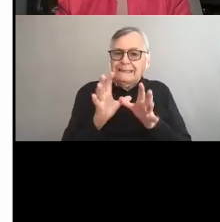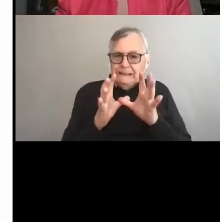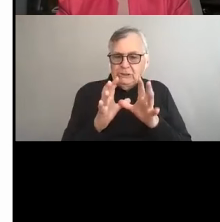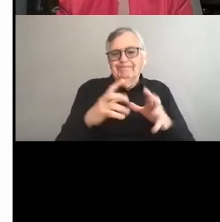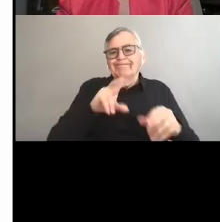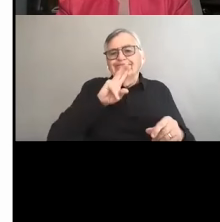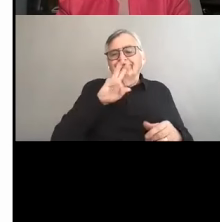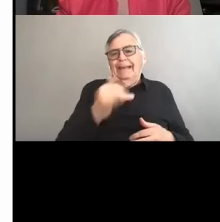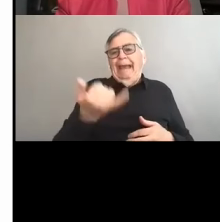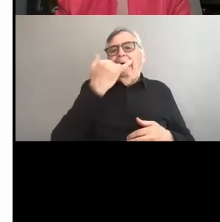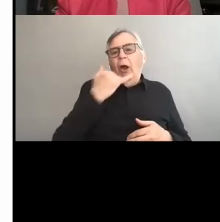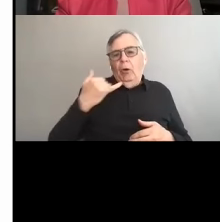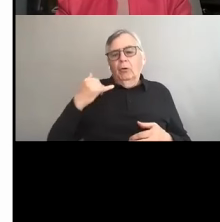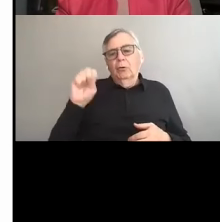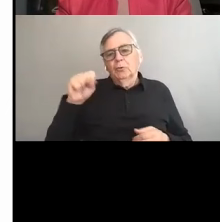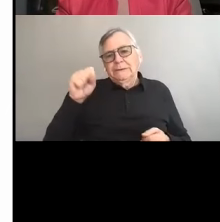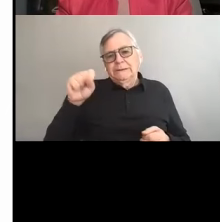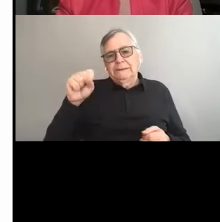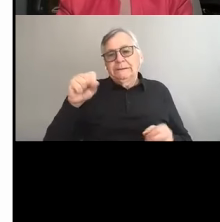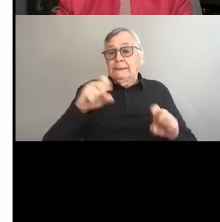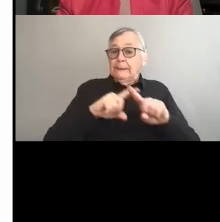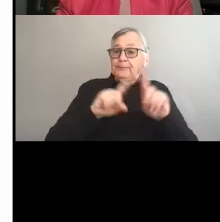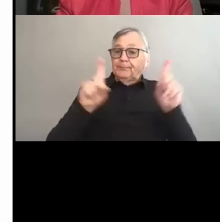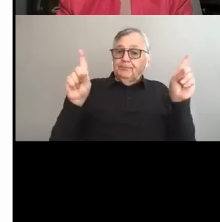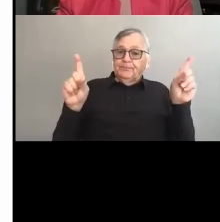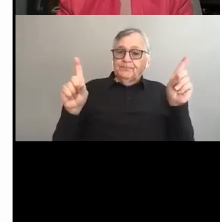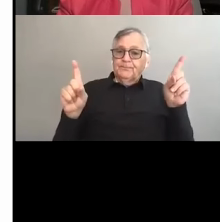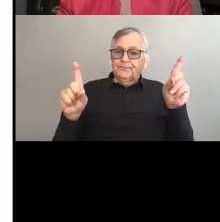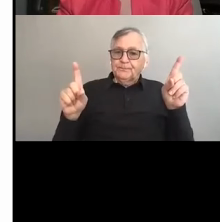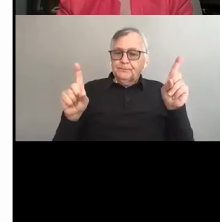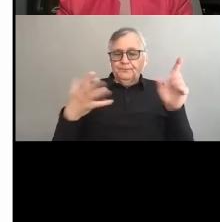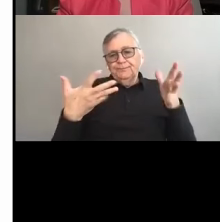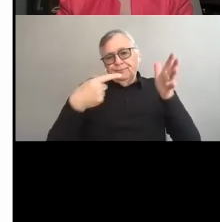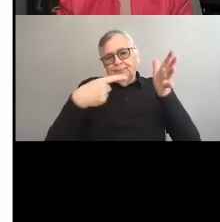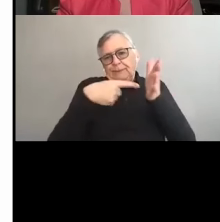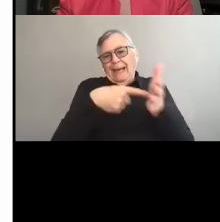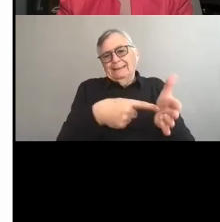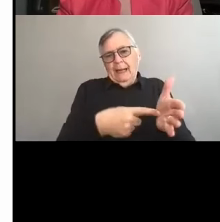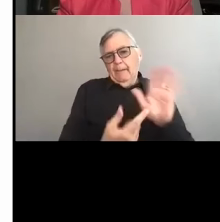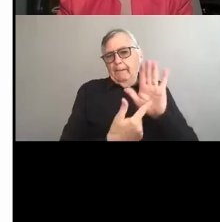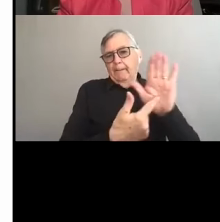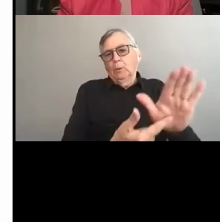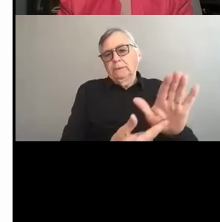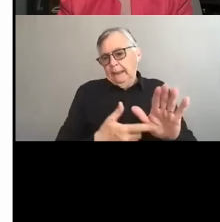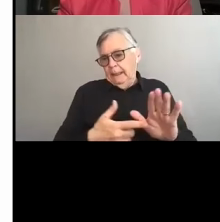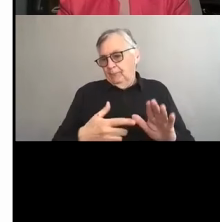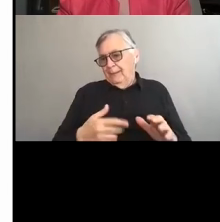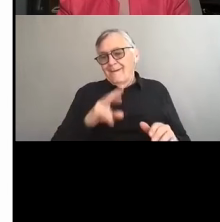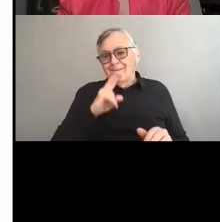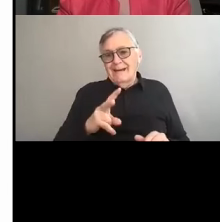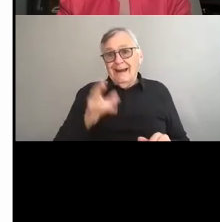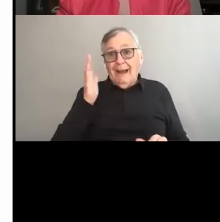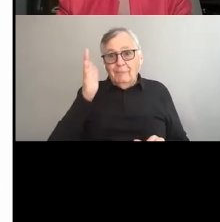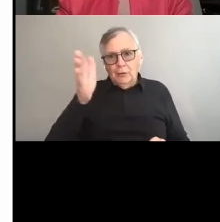admettant qu'ils avaient fait une erreur. Et puis, mais c'est un exemple pour démontrer comment ce n'est pas la voie à